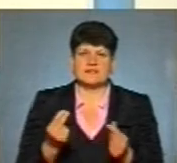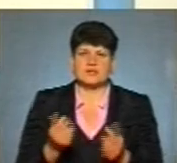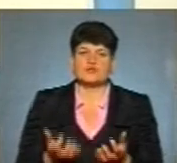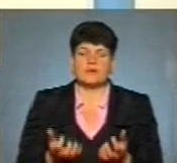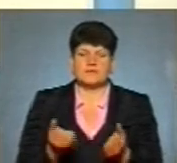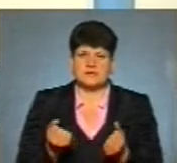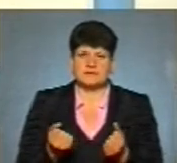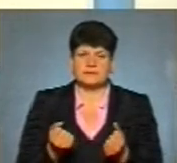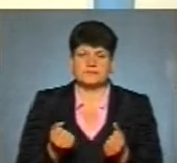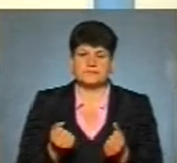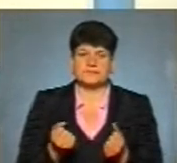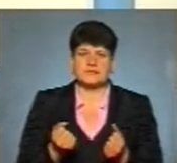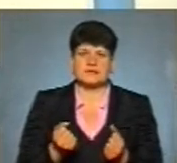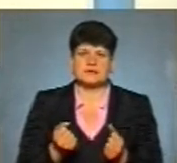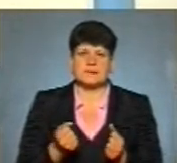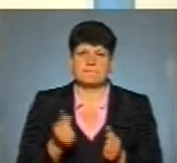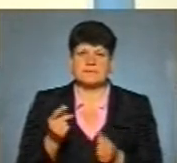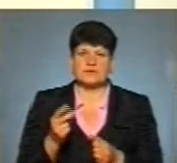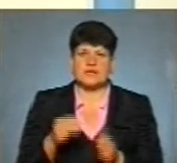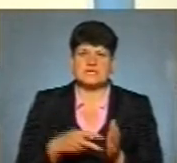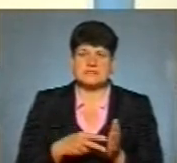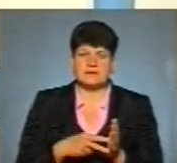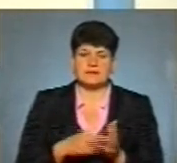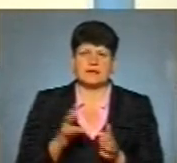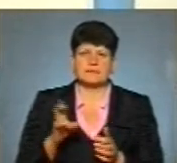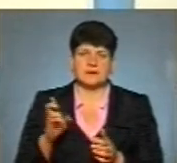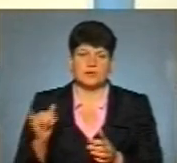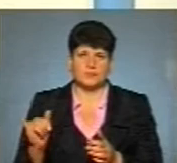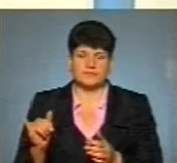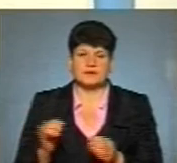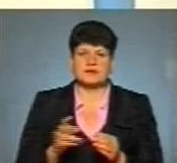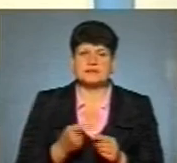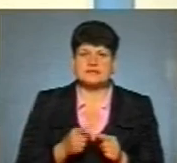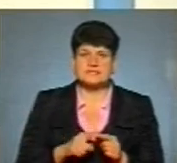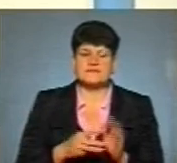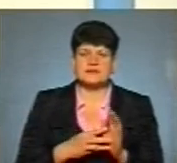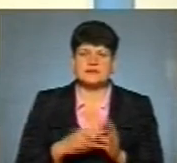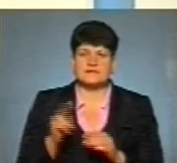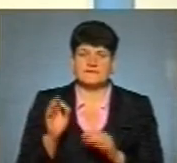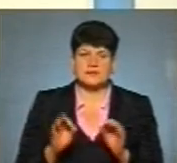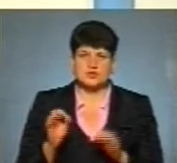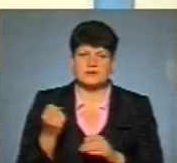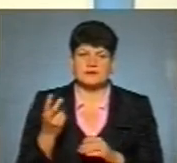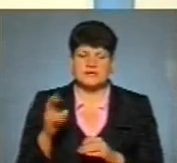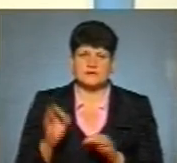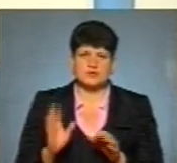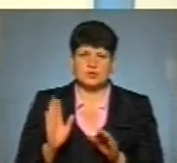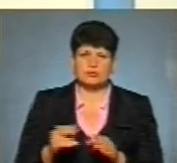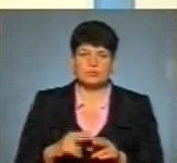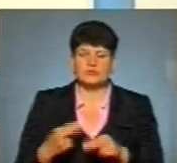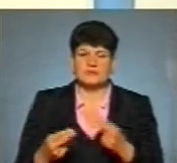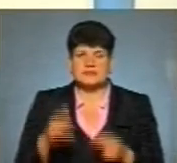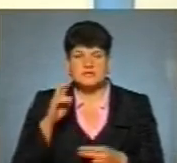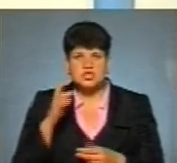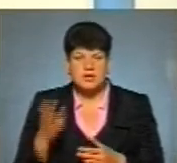відшкодування 1,5 ставки НБУ. Ставка НБУ на сьогоднішній день 8%, тобто 12% кредиту буде відшкодовуватися